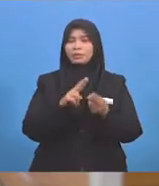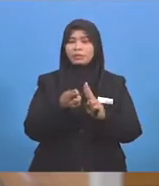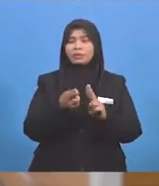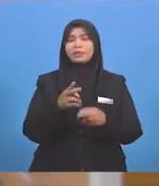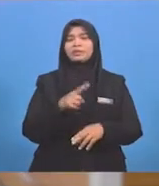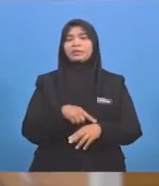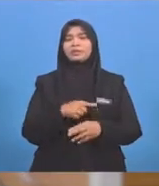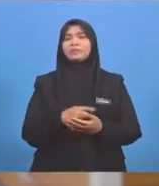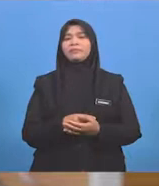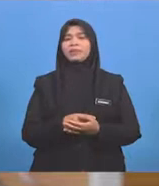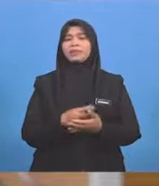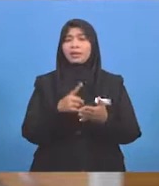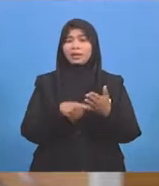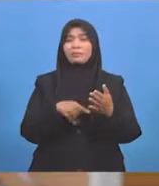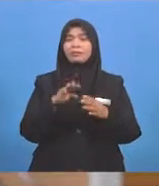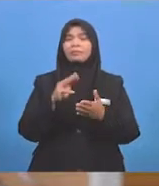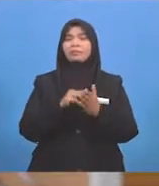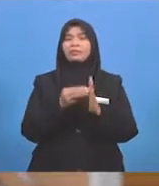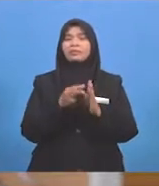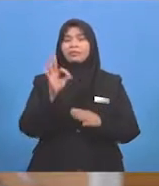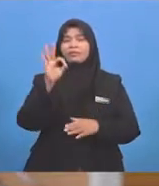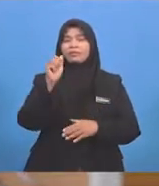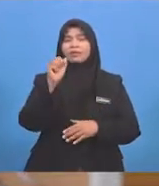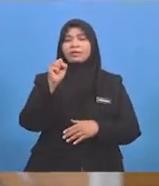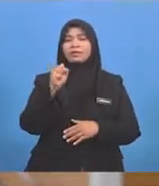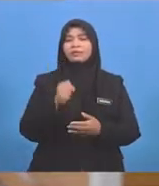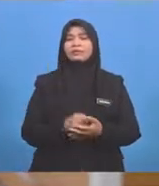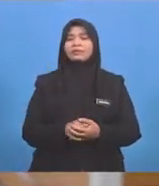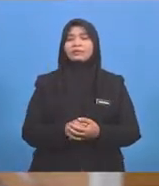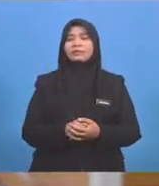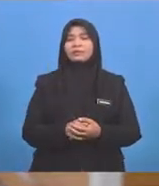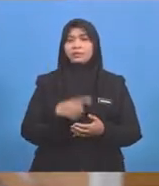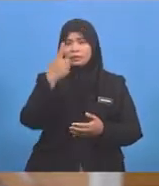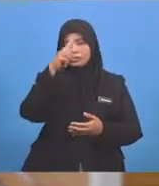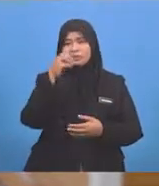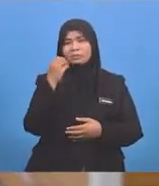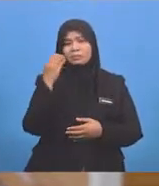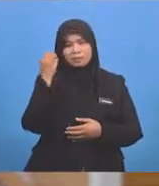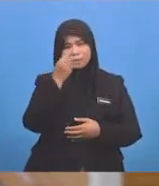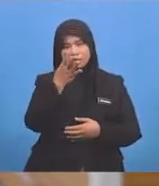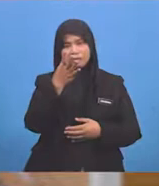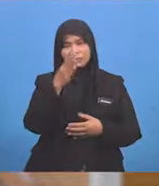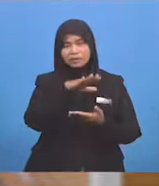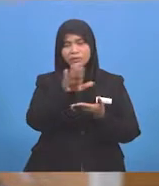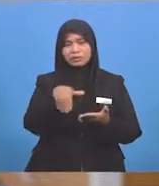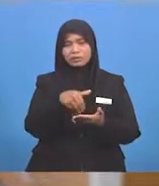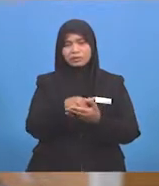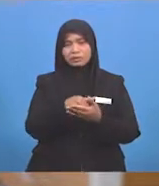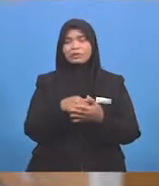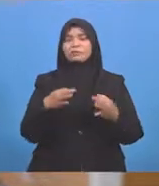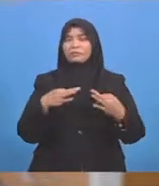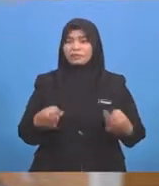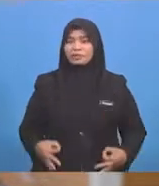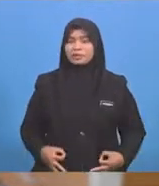Apakah yang dimaksudkan dengan fasa? Untuk pengetahuan anda semua, fasa adalah keadaan fizikal bahan di